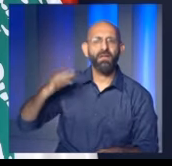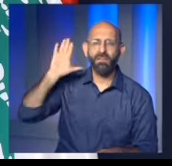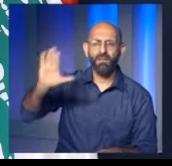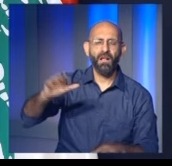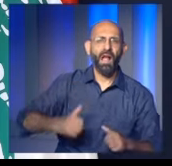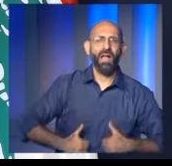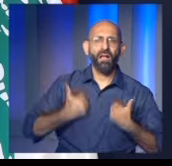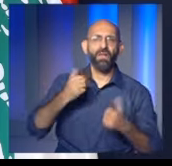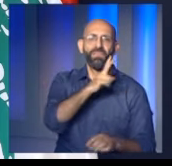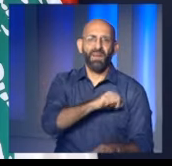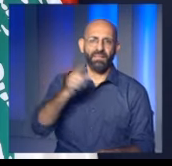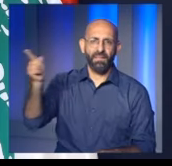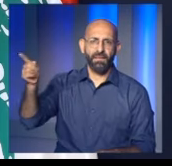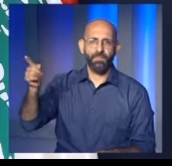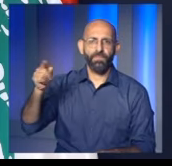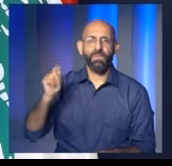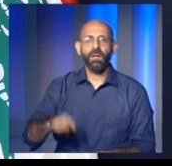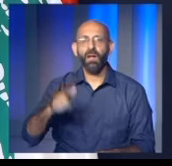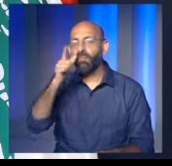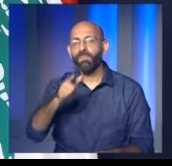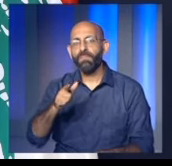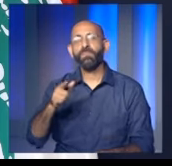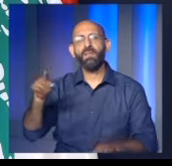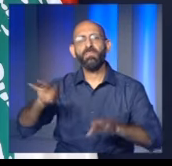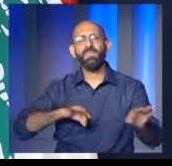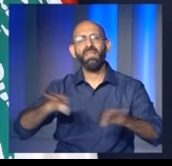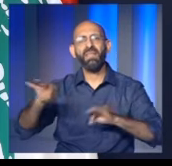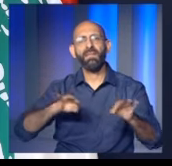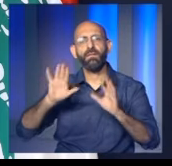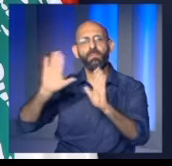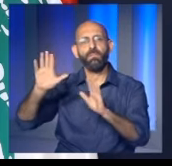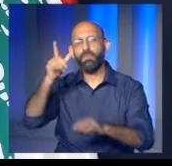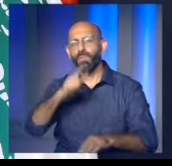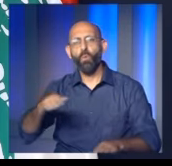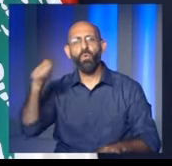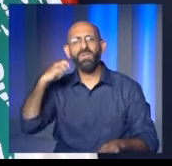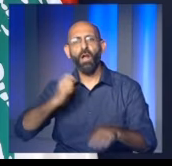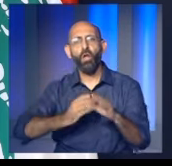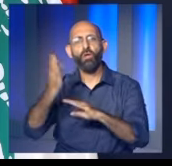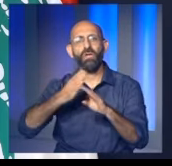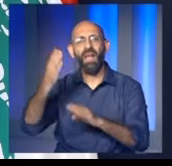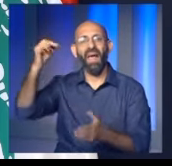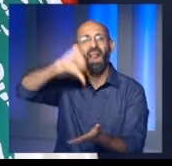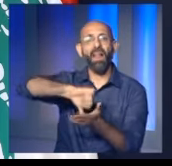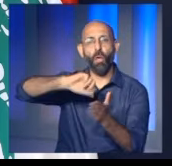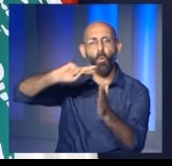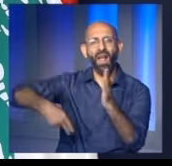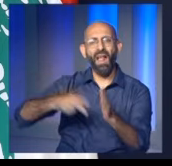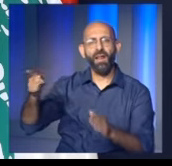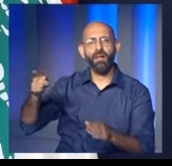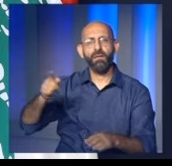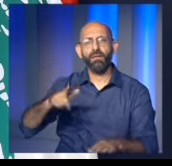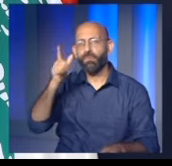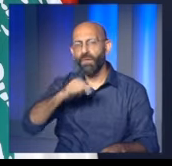حقه بدولة قابلة للحياة. ويعتبر المكتب السياسي أنه كان من الأجدى بوزير الخارجية